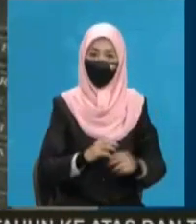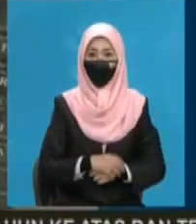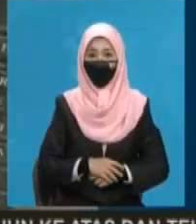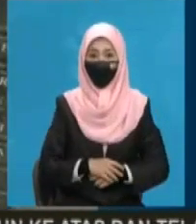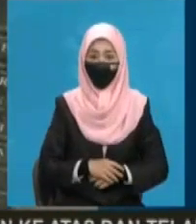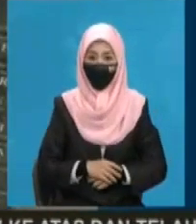Rp